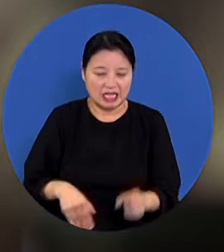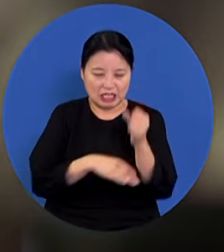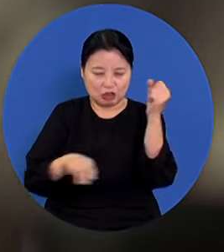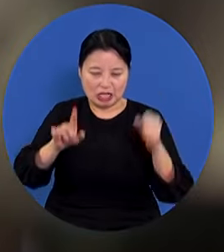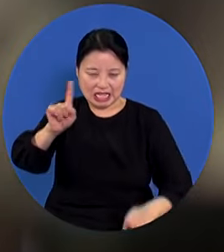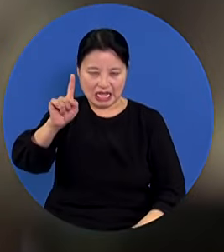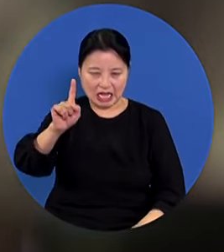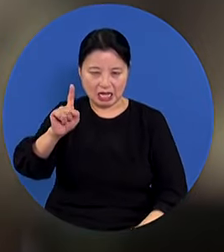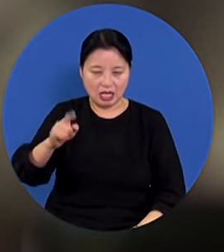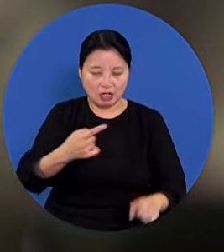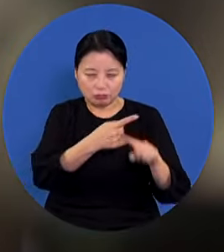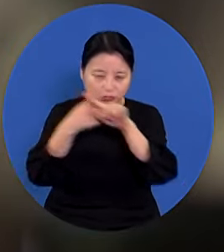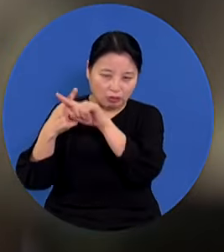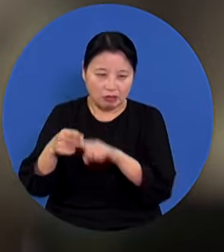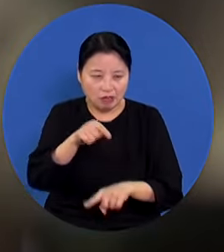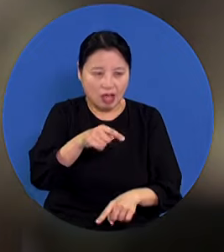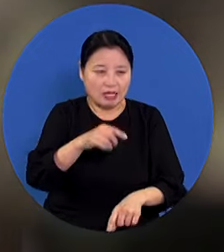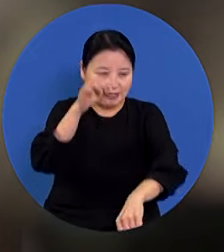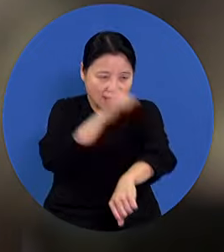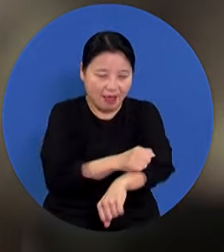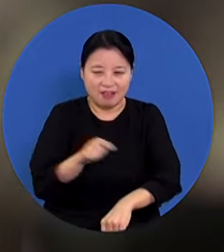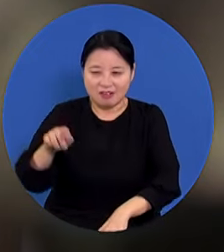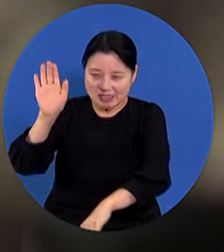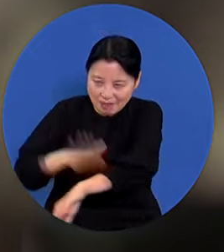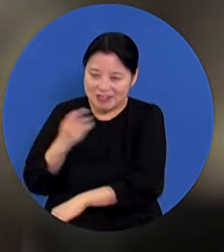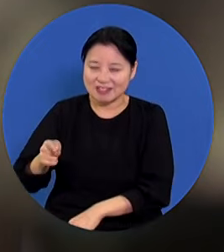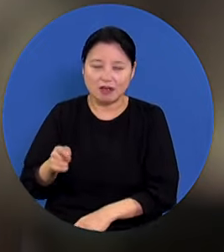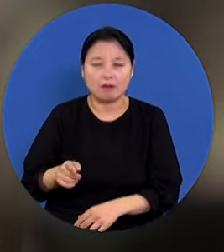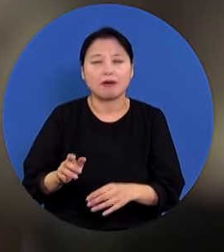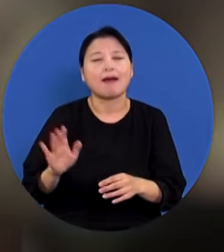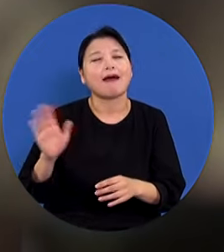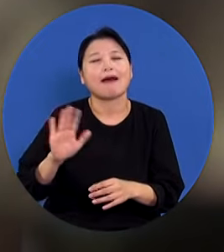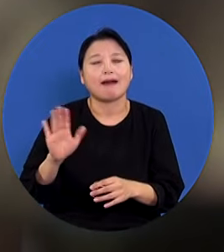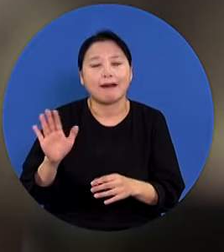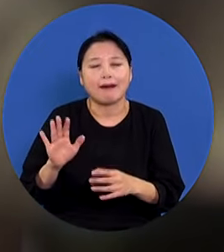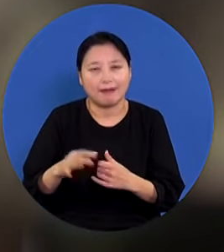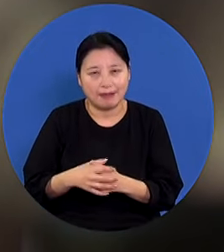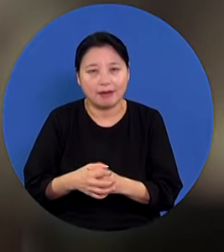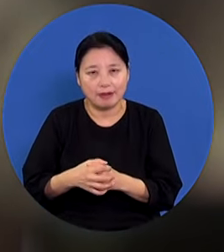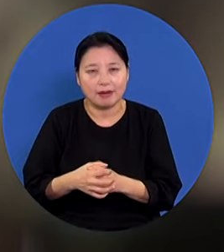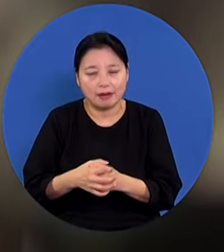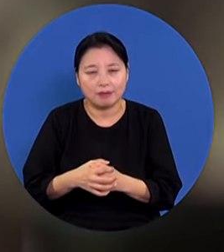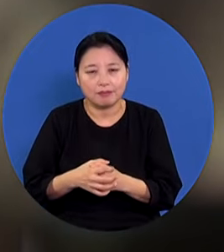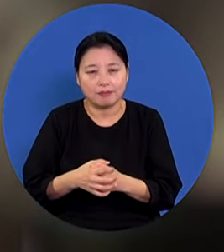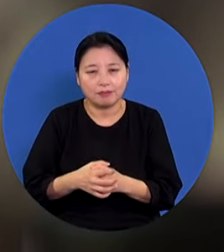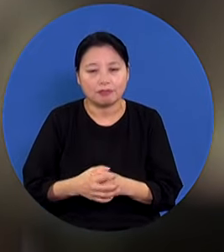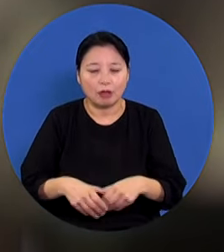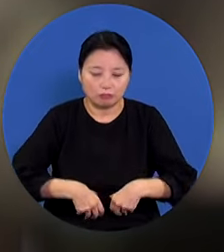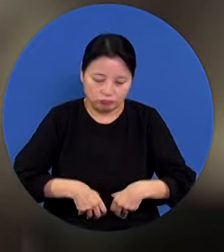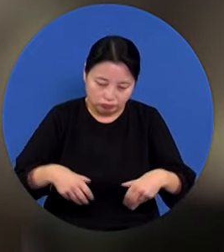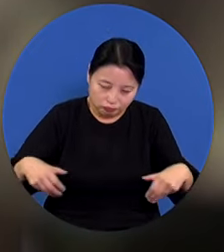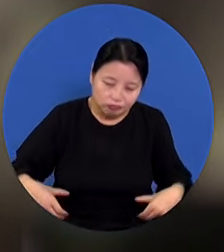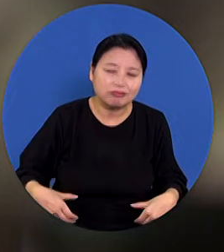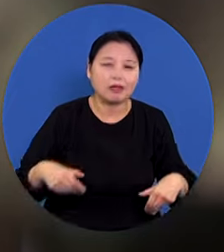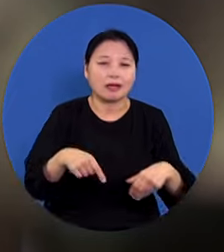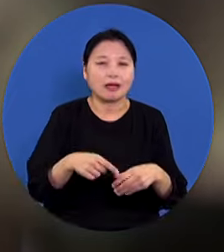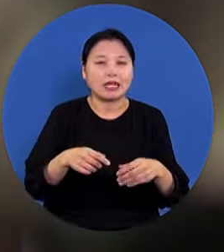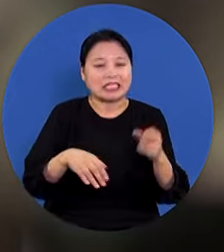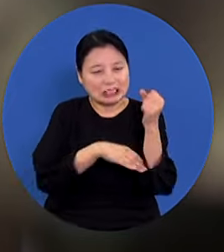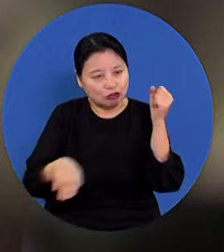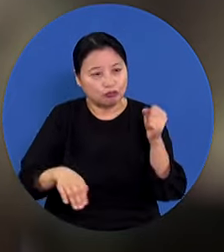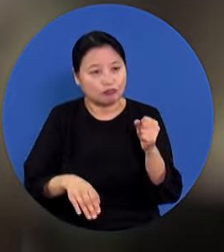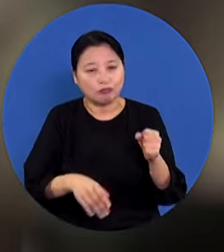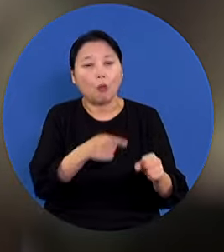기준으로 평가로 실패자를 자꾸 예. 양성하고 이런 것보다는 좀 더 관대한 맞습니다. 다양한 잣대를